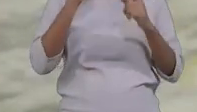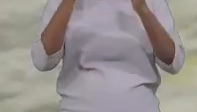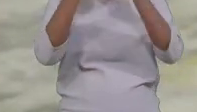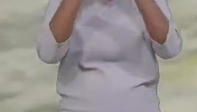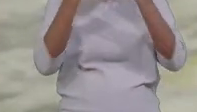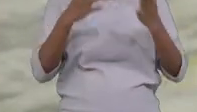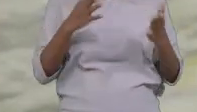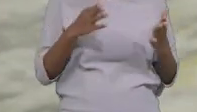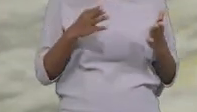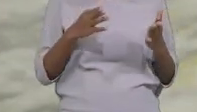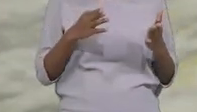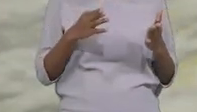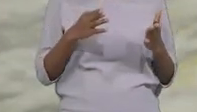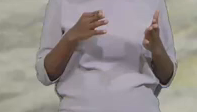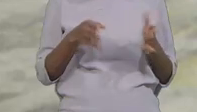Désobéir,